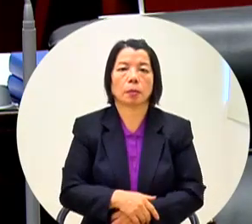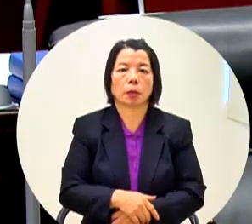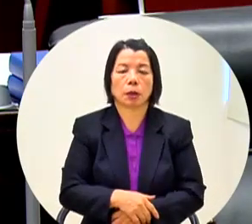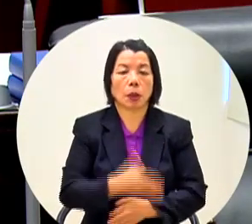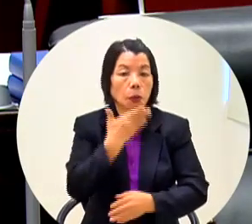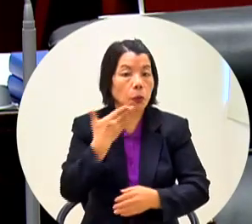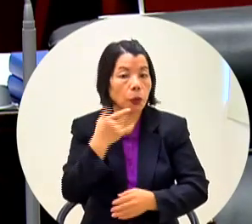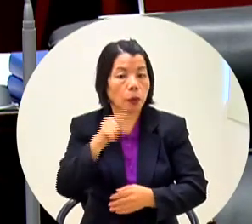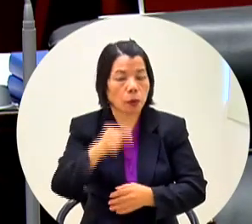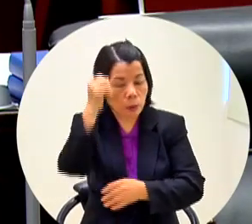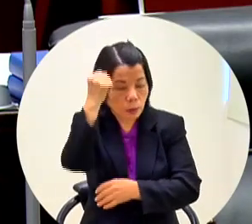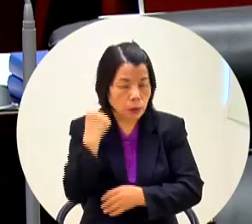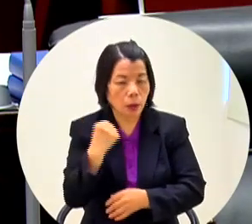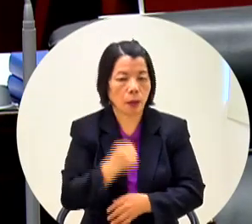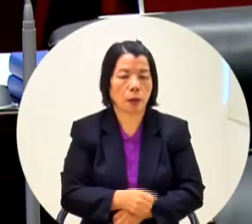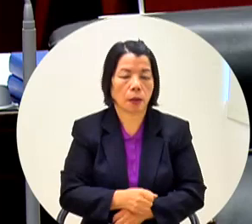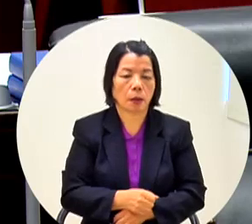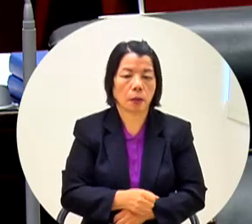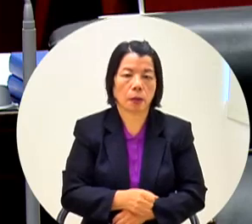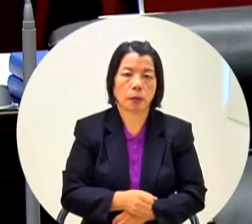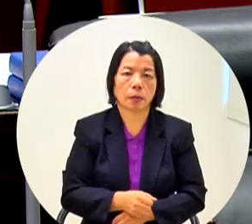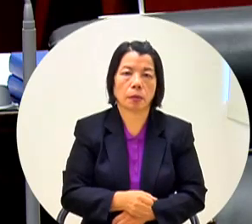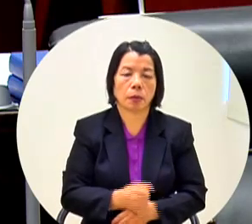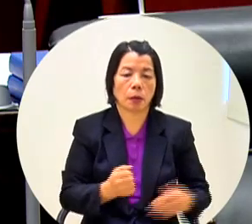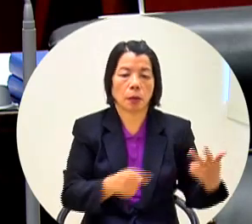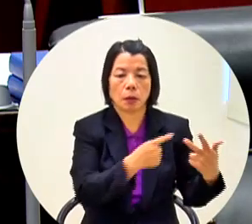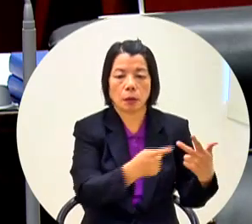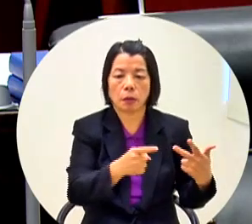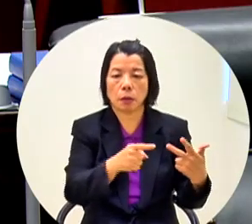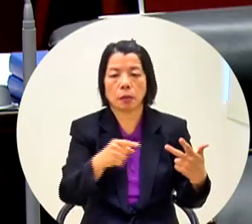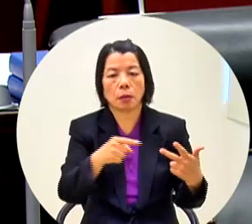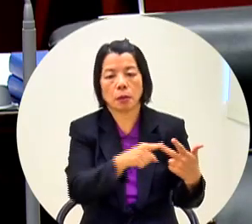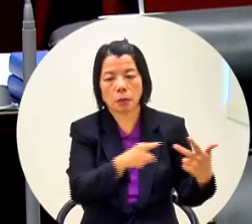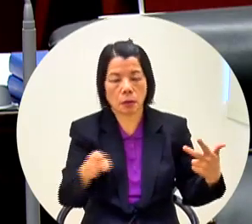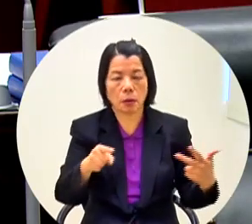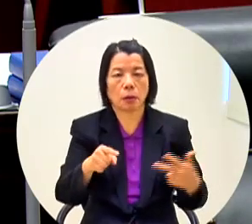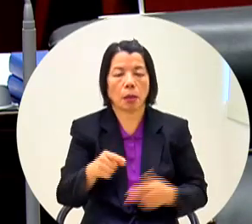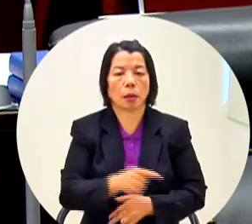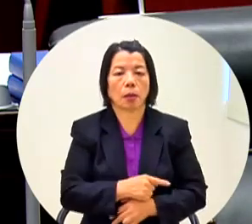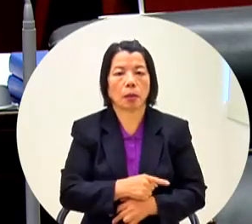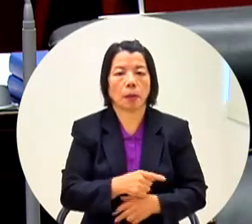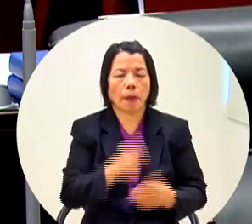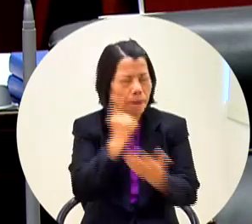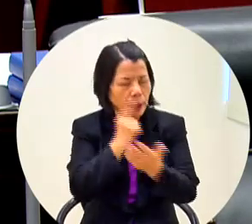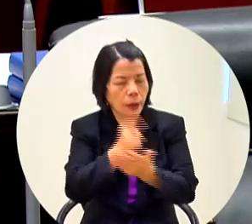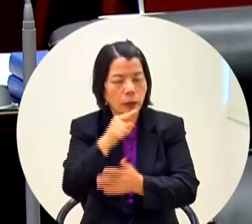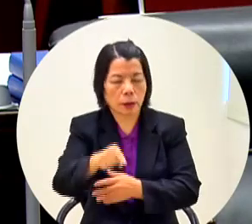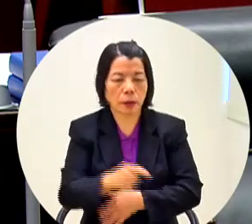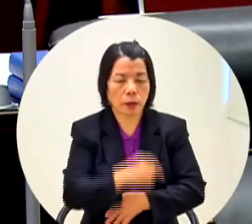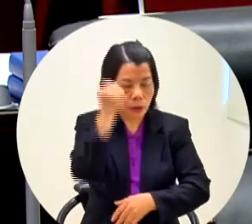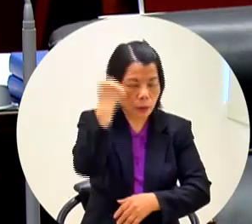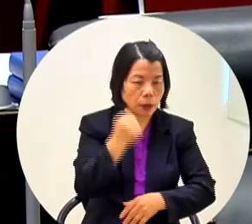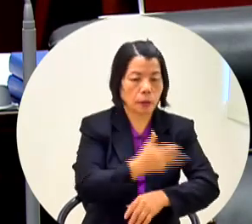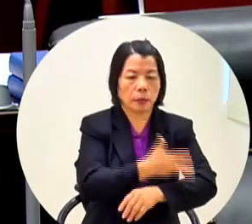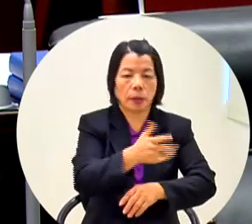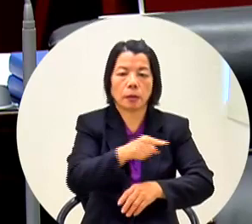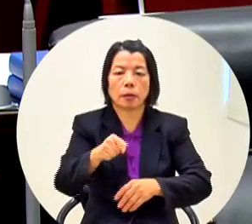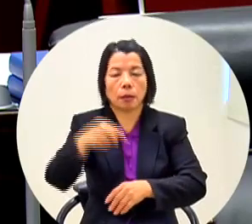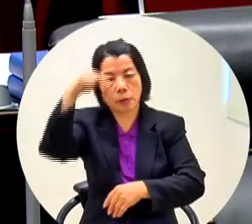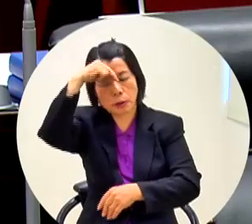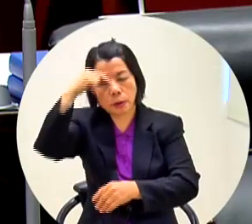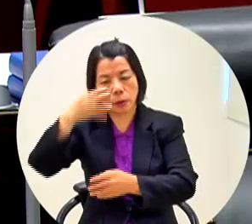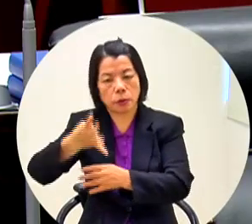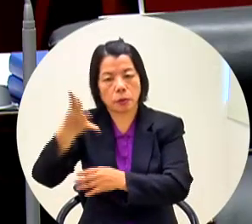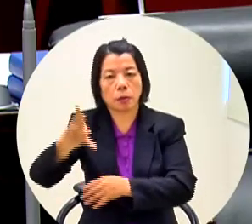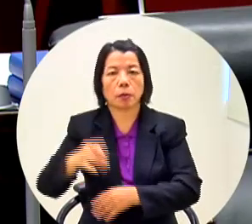早上，就是每一到周日都每一天就对了，早上的8点一直到下午的4点，分别